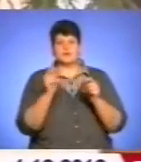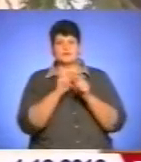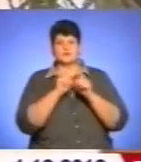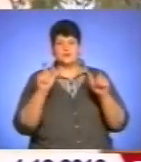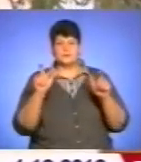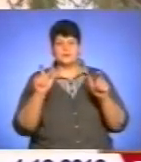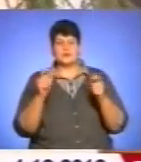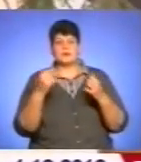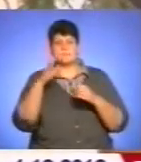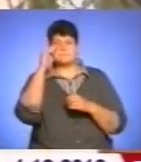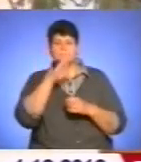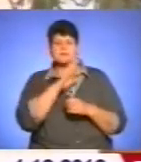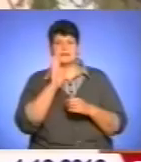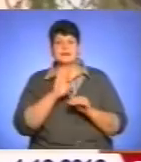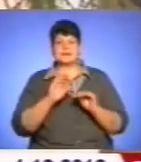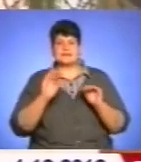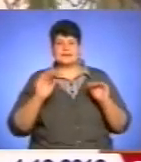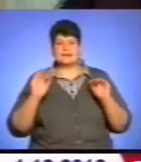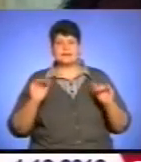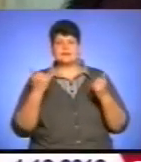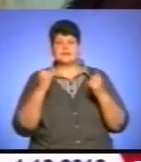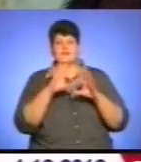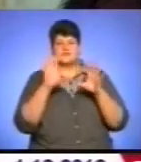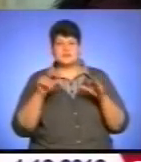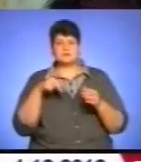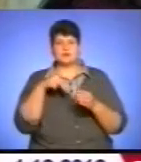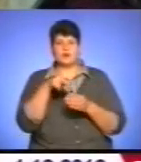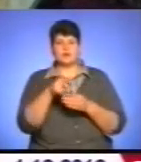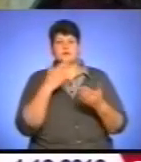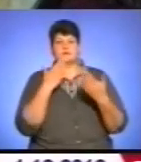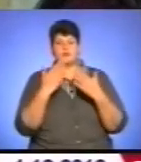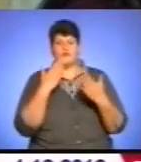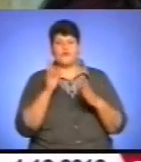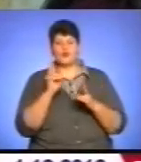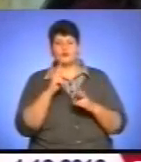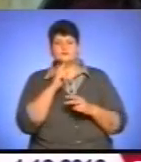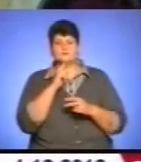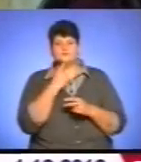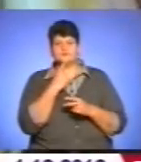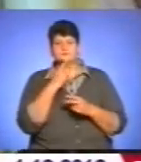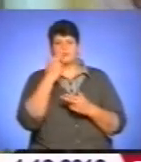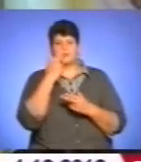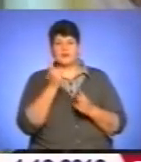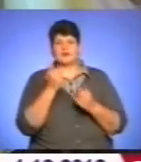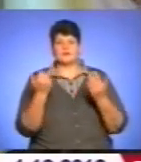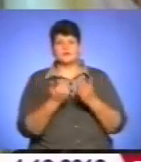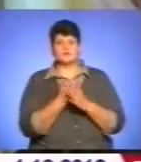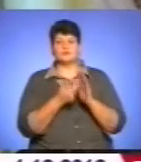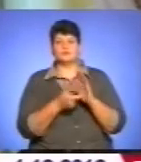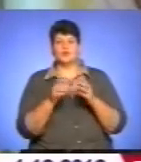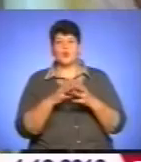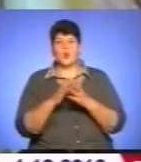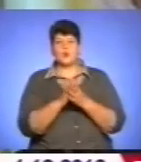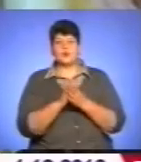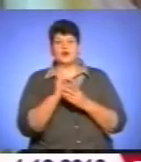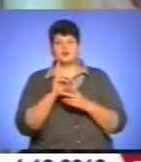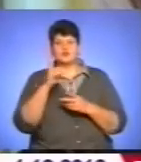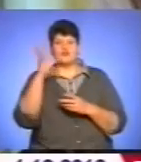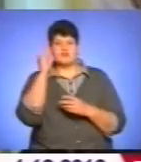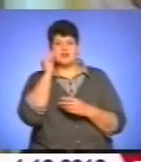послуги. Батьки, учні та вчителі усі йдуть за порадами. У когось виникли труднощі з адаптацією в новому колективі, а хтось вважає, що вчителі до